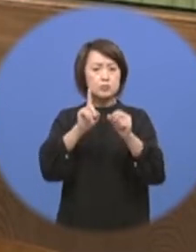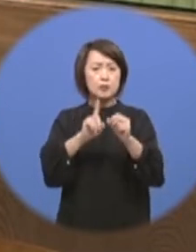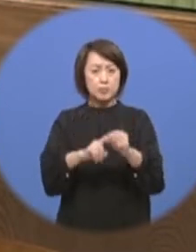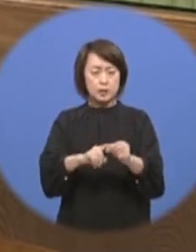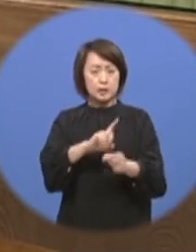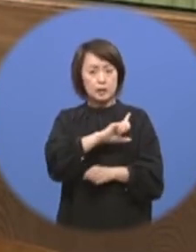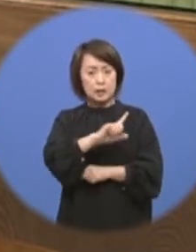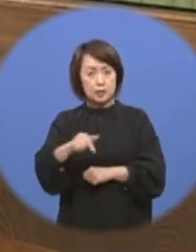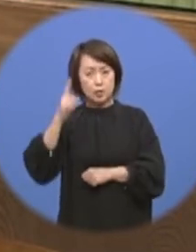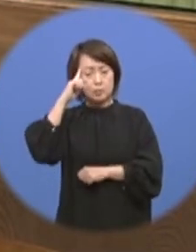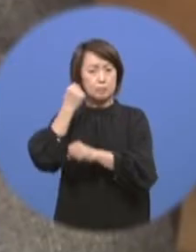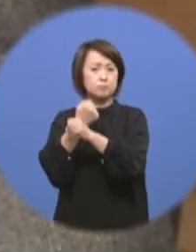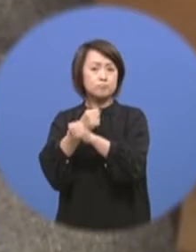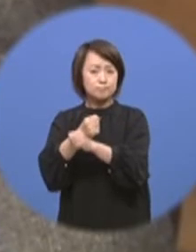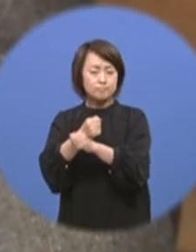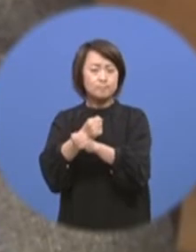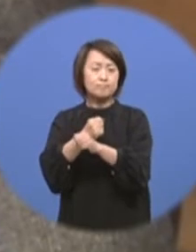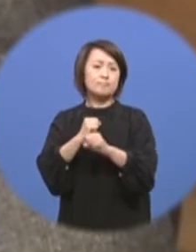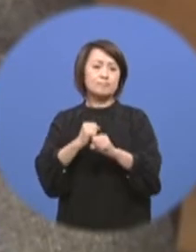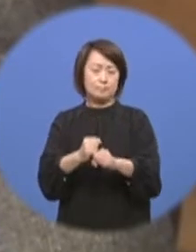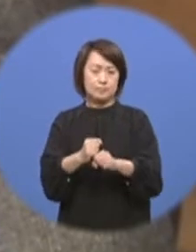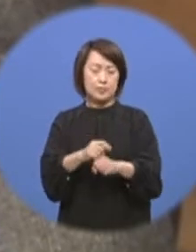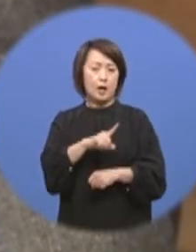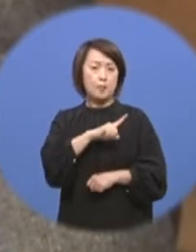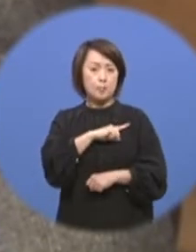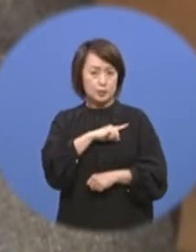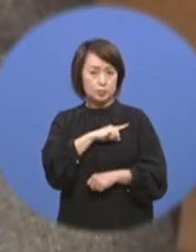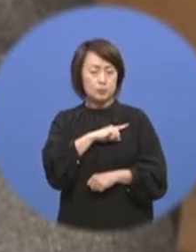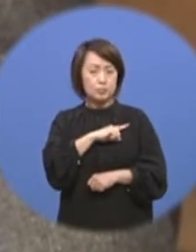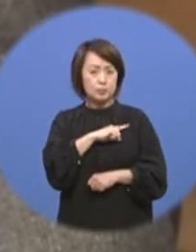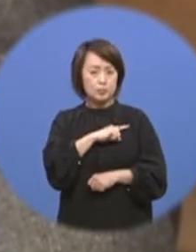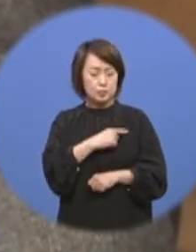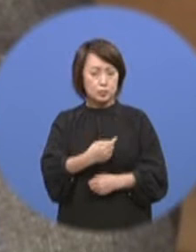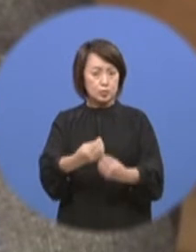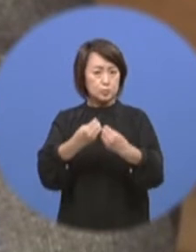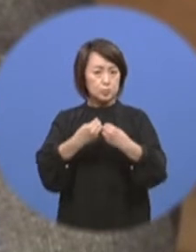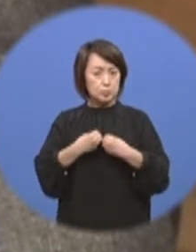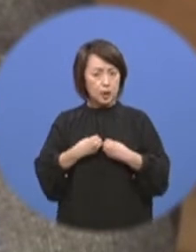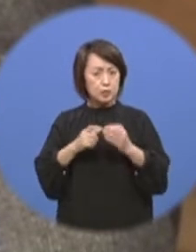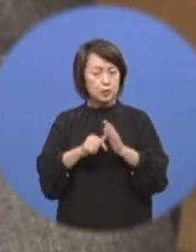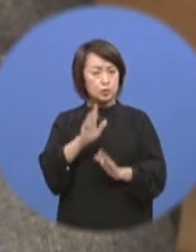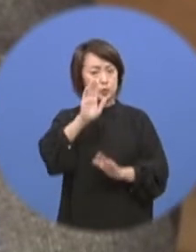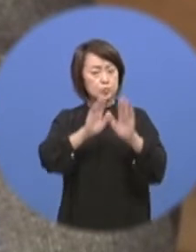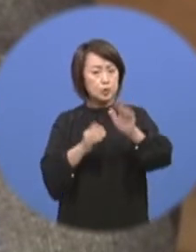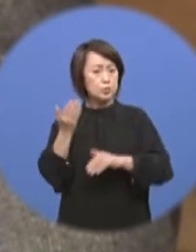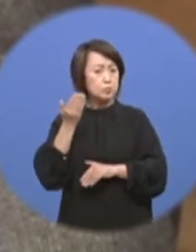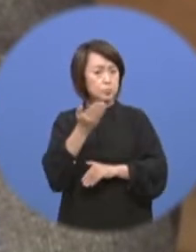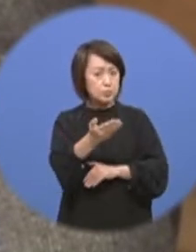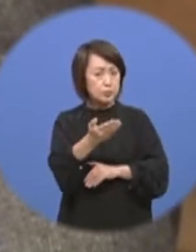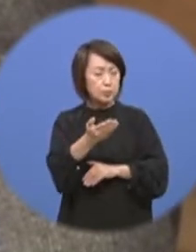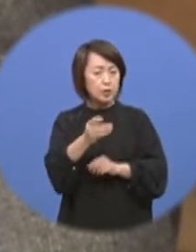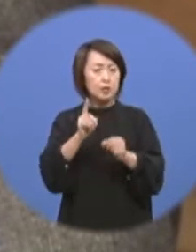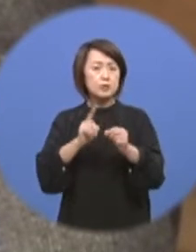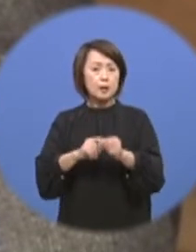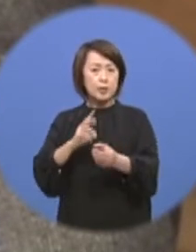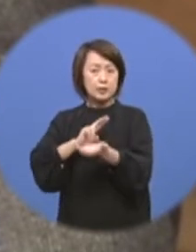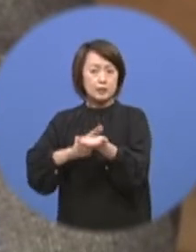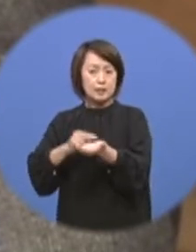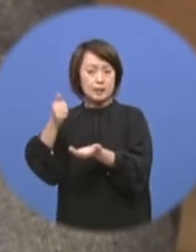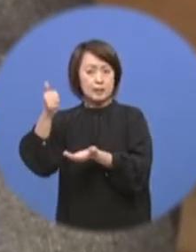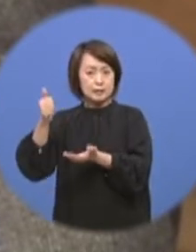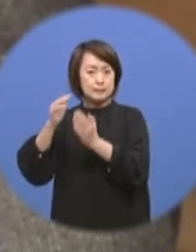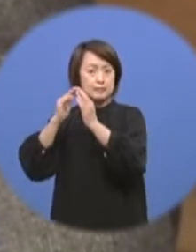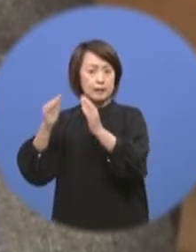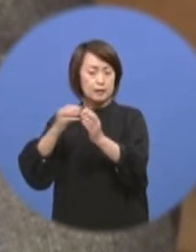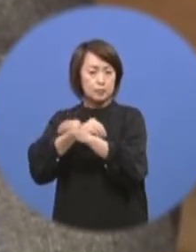のいろいろな工夫をしているわけですまず要素を聞いていただくときに石変えと協定を結んで電話